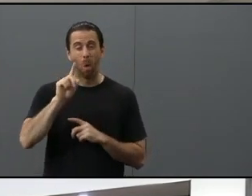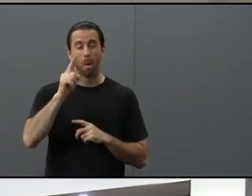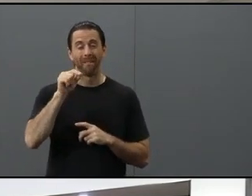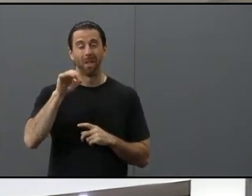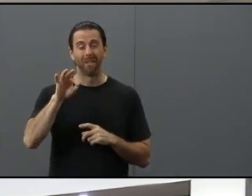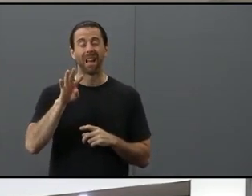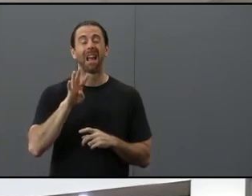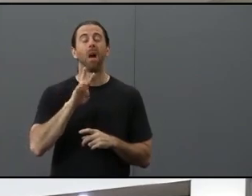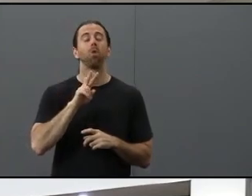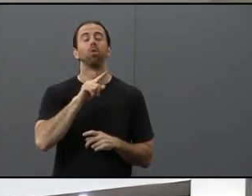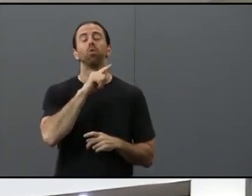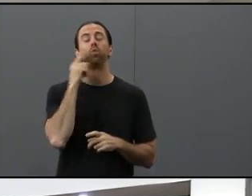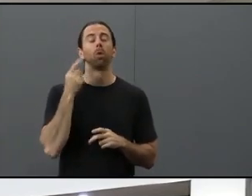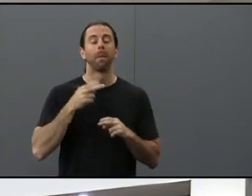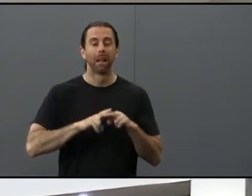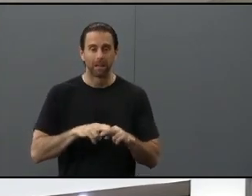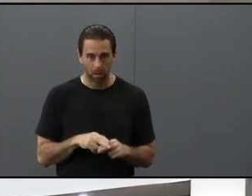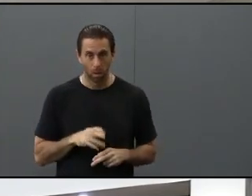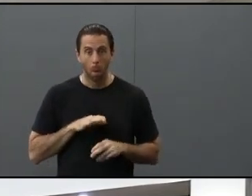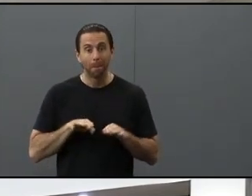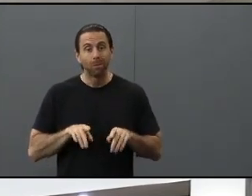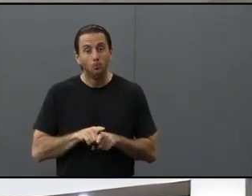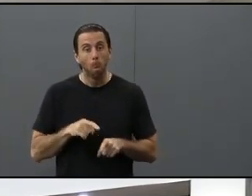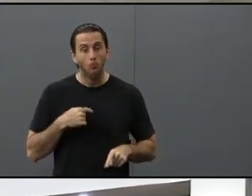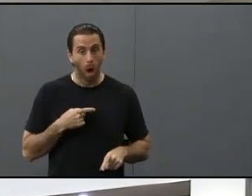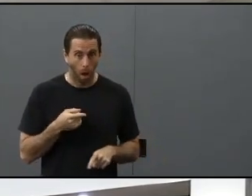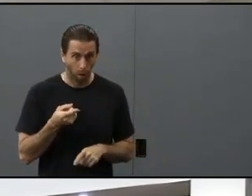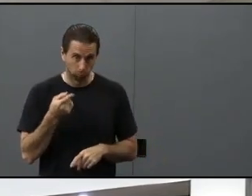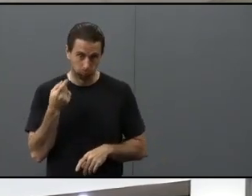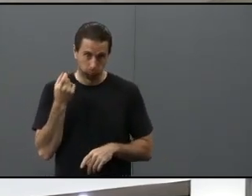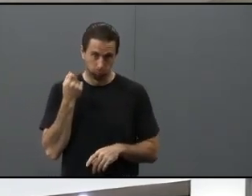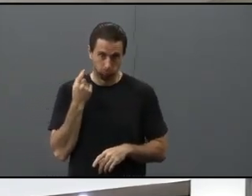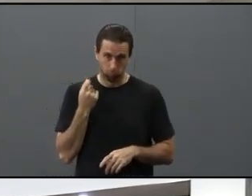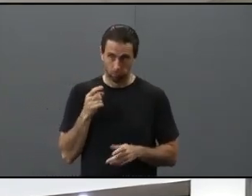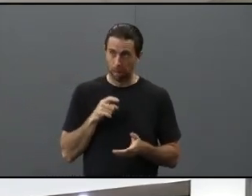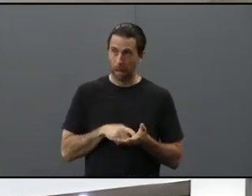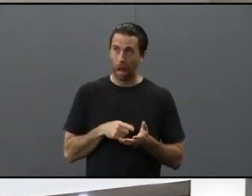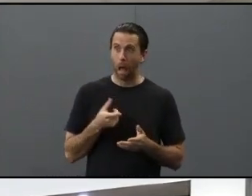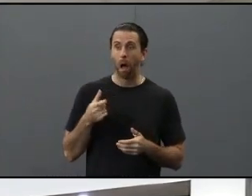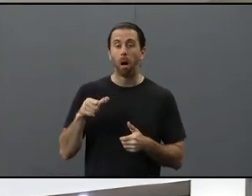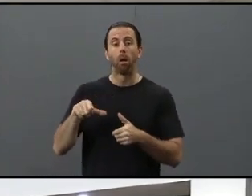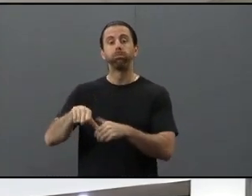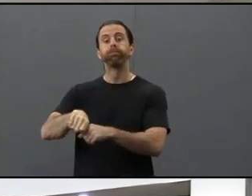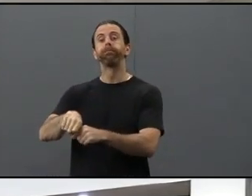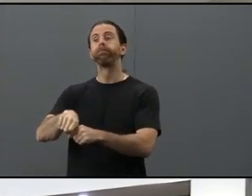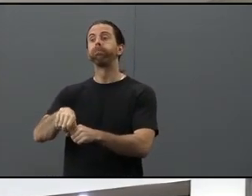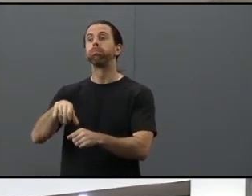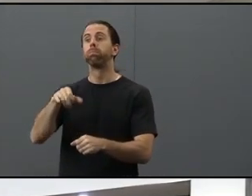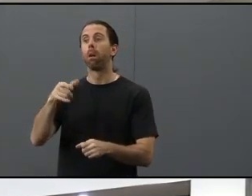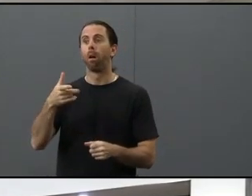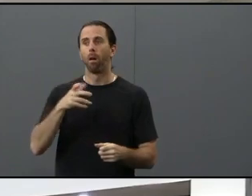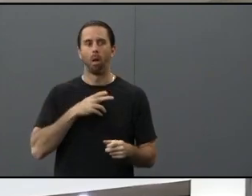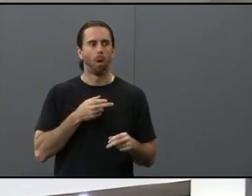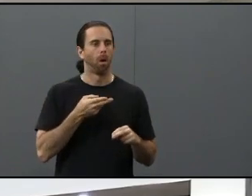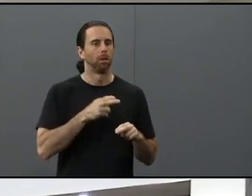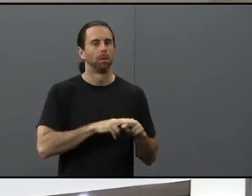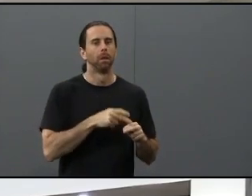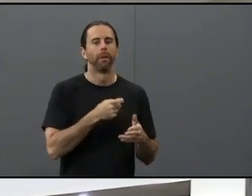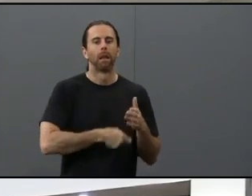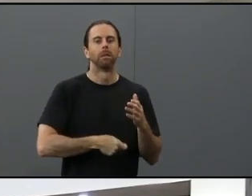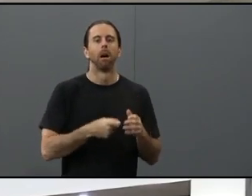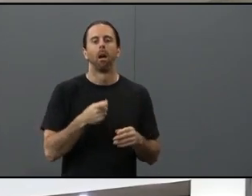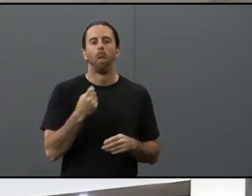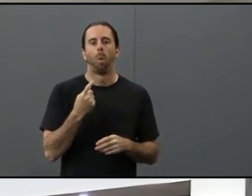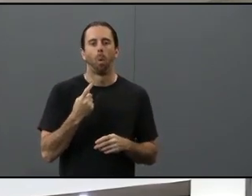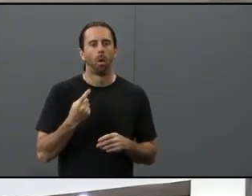sous d'augmentation ceux qui ont des piscines comme moi vous allez constater lorsque vous allez remplir votre carte les hausses de de taxe d'